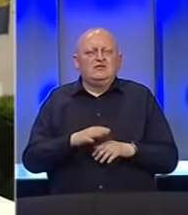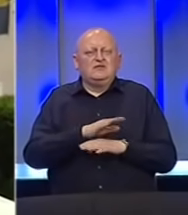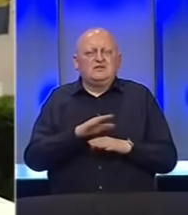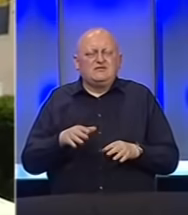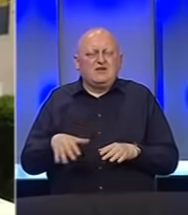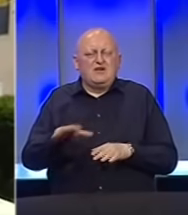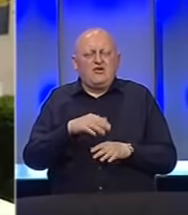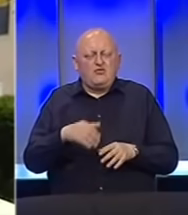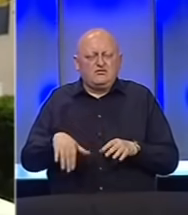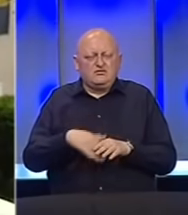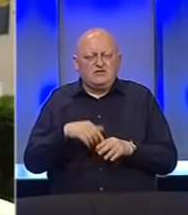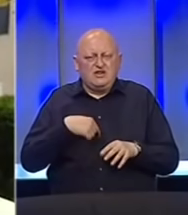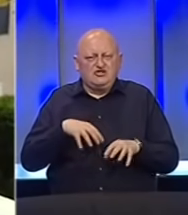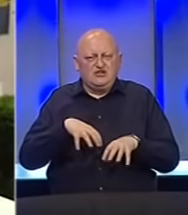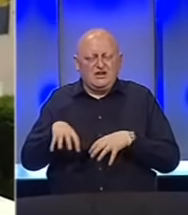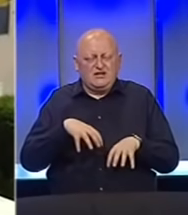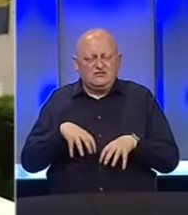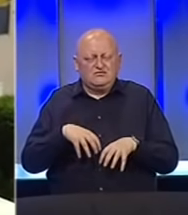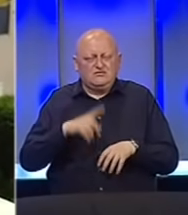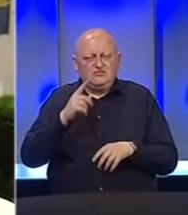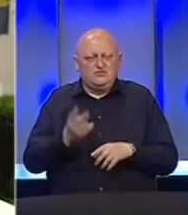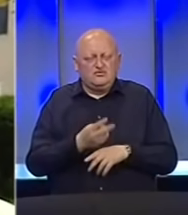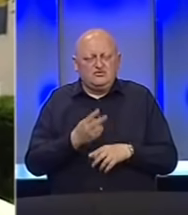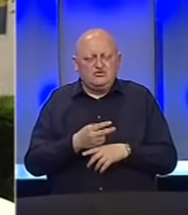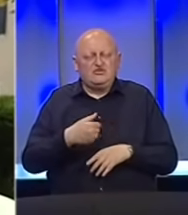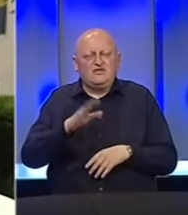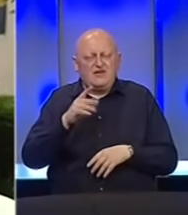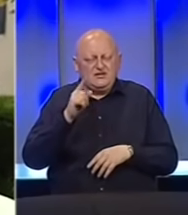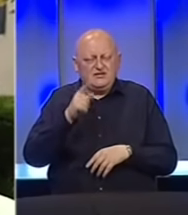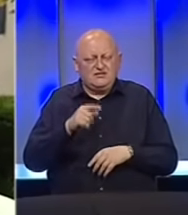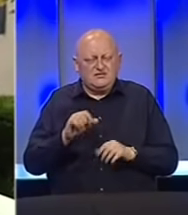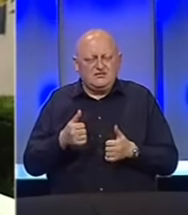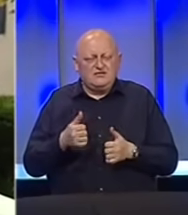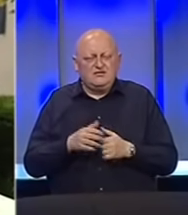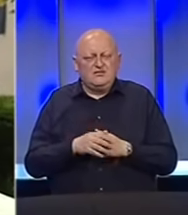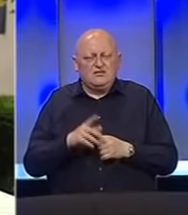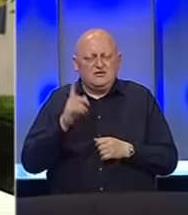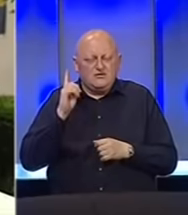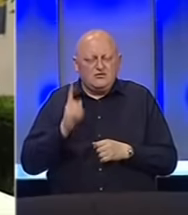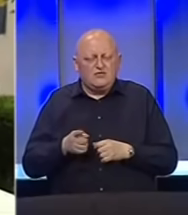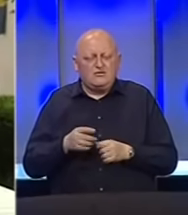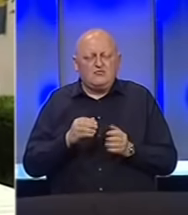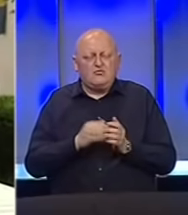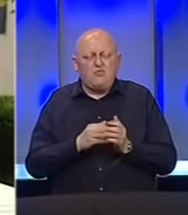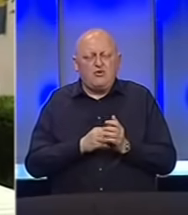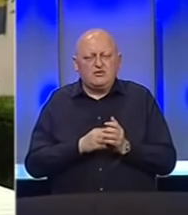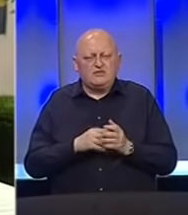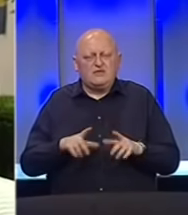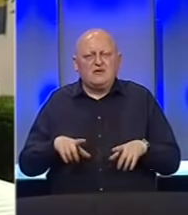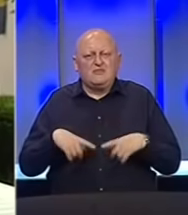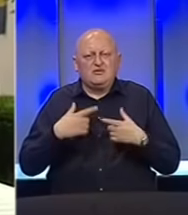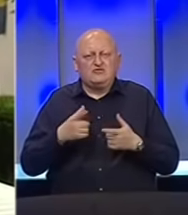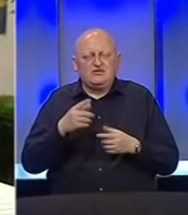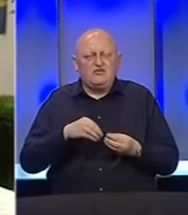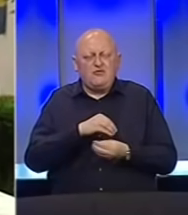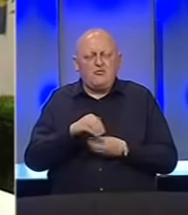oblik zapošljavanja naših radnika, bilo u zemlji ili van nje, je neophodno potrebno da bi ljudi preživjeli i